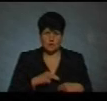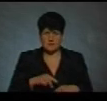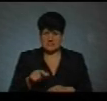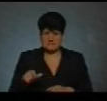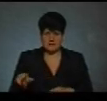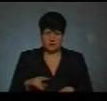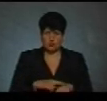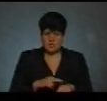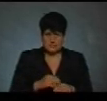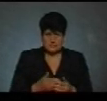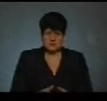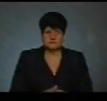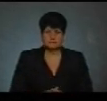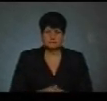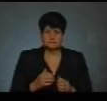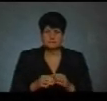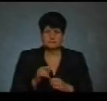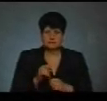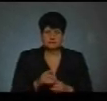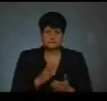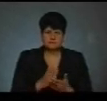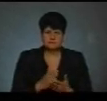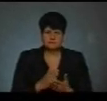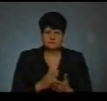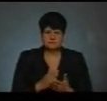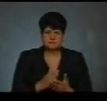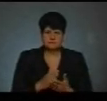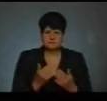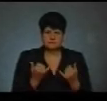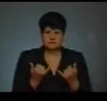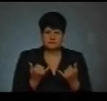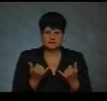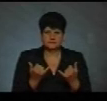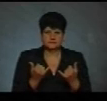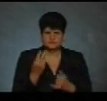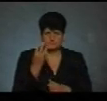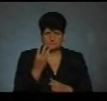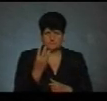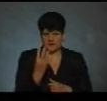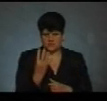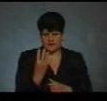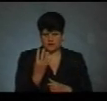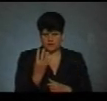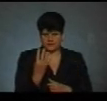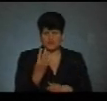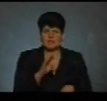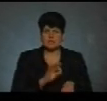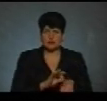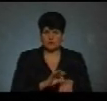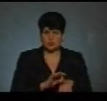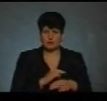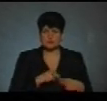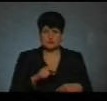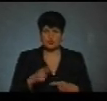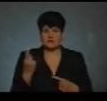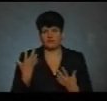поліції. Серед них є зараз троє, четверо захворіло працівників, один